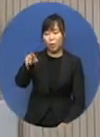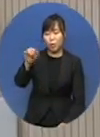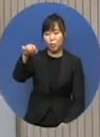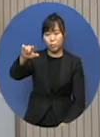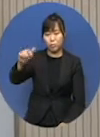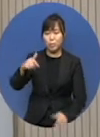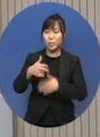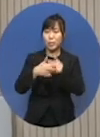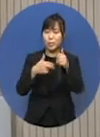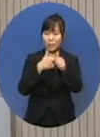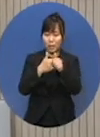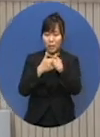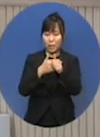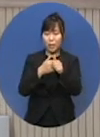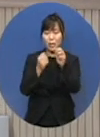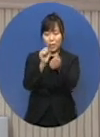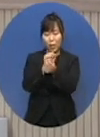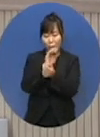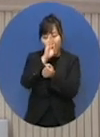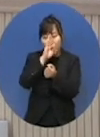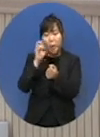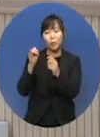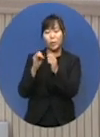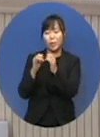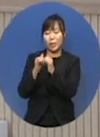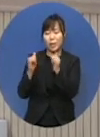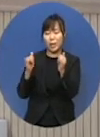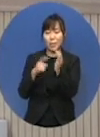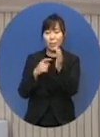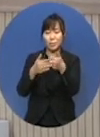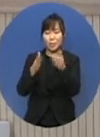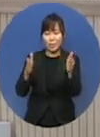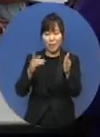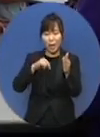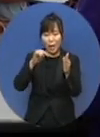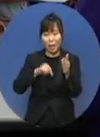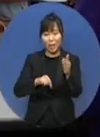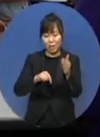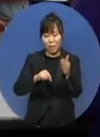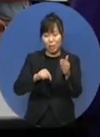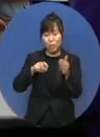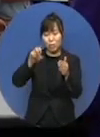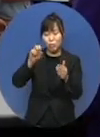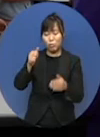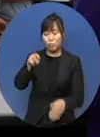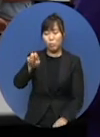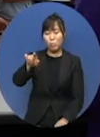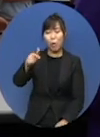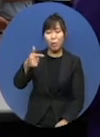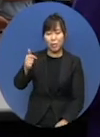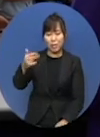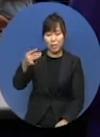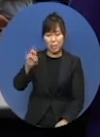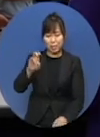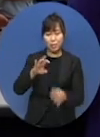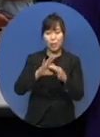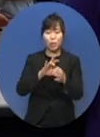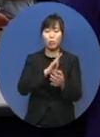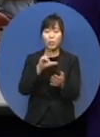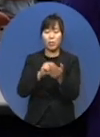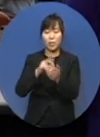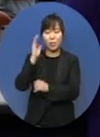곽경훈 의사의 전염병과 인간 응급실 안 휴머니즘이라는 주제로 강연이 이루어지고